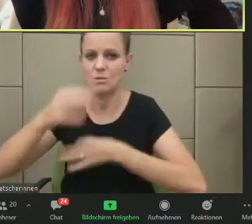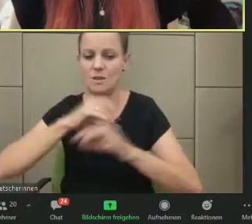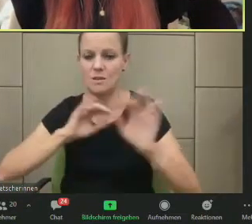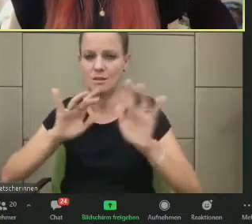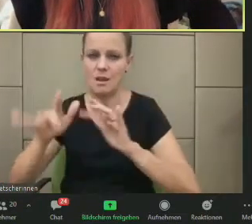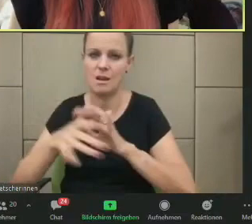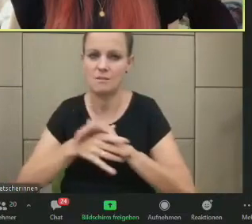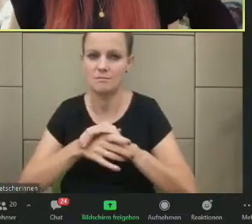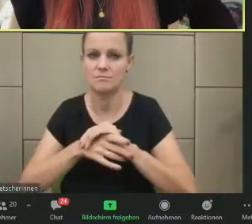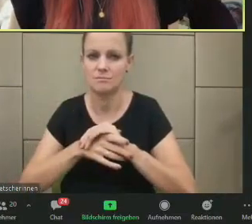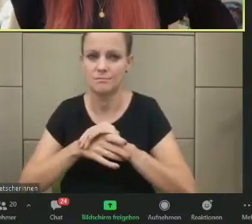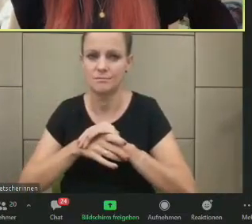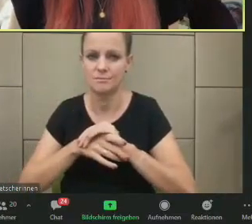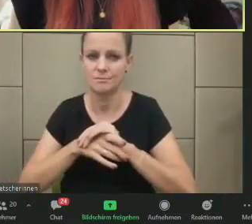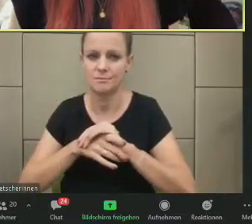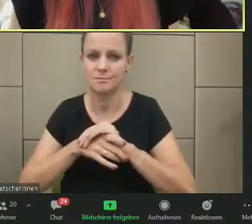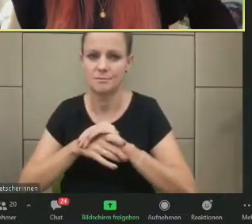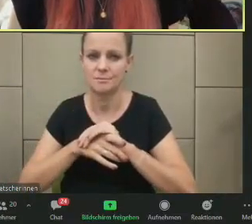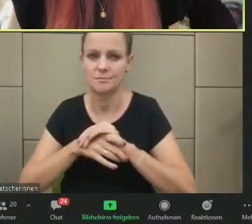Genau.